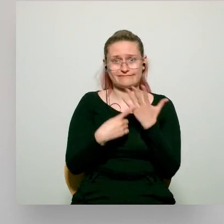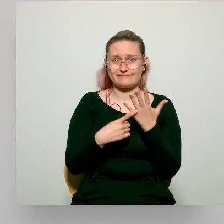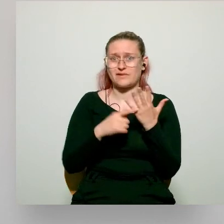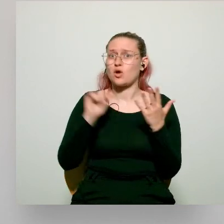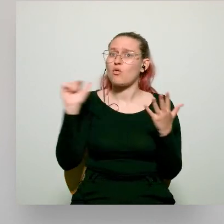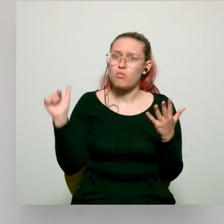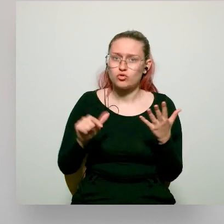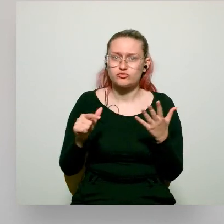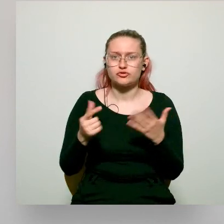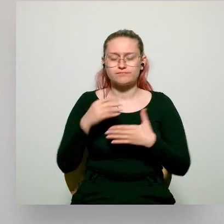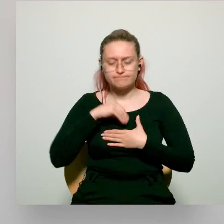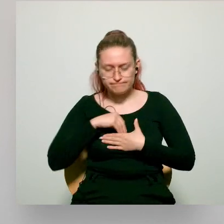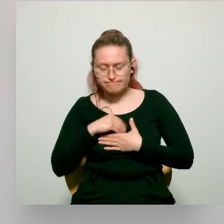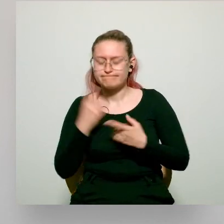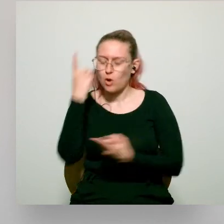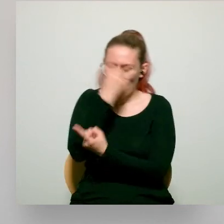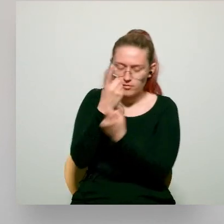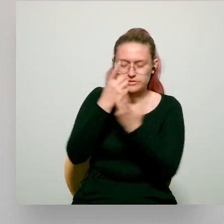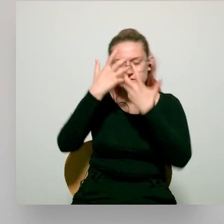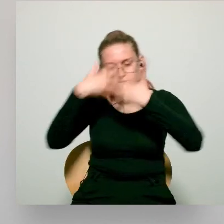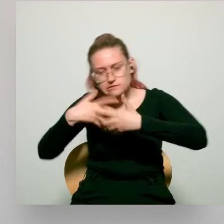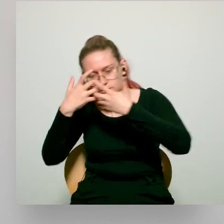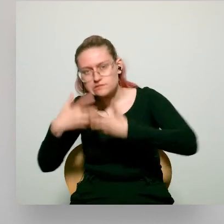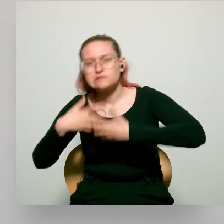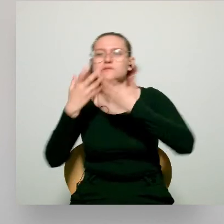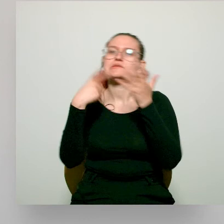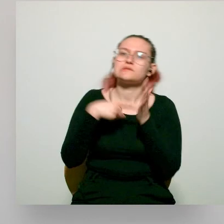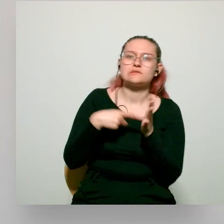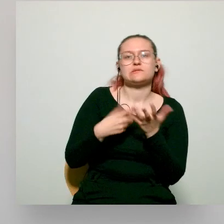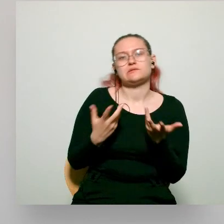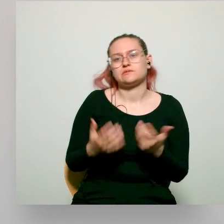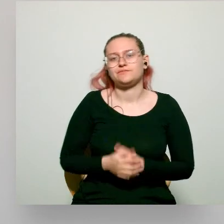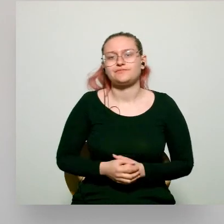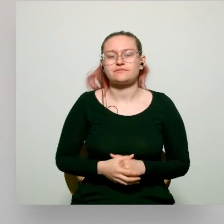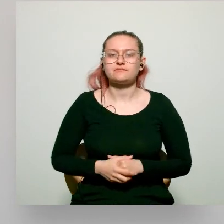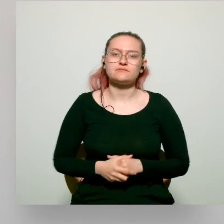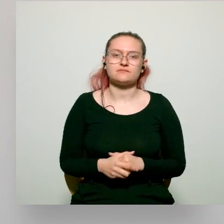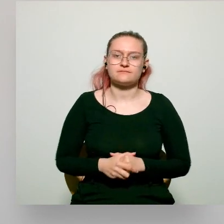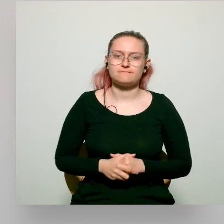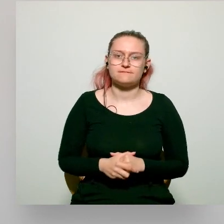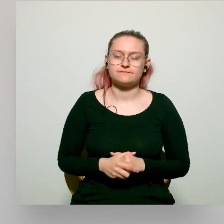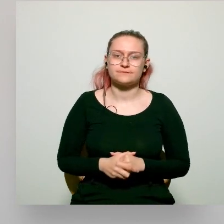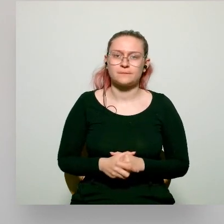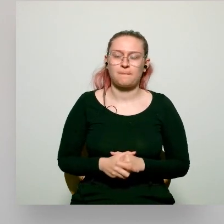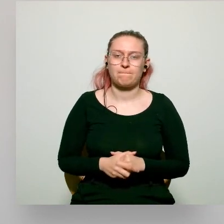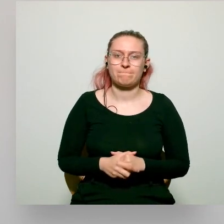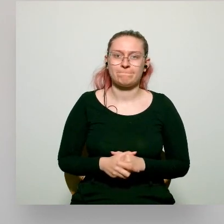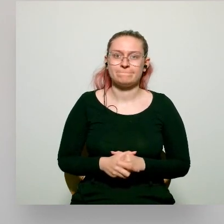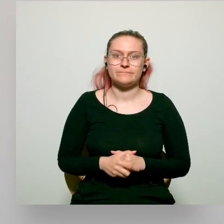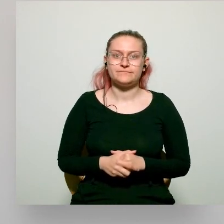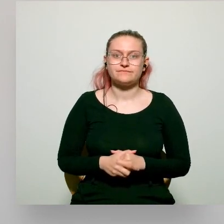poddane refleksji, musimy to wyrazić. I tu wracam do tego, od